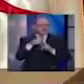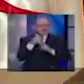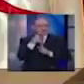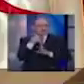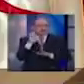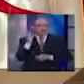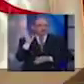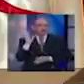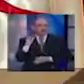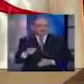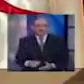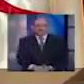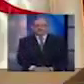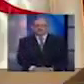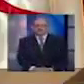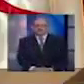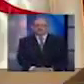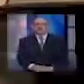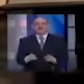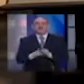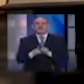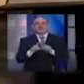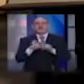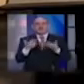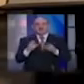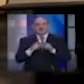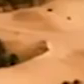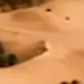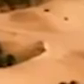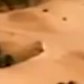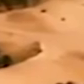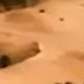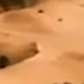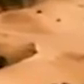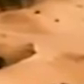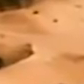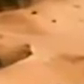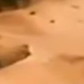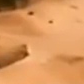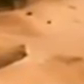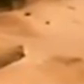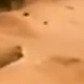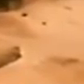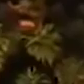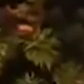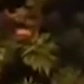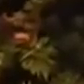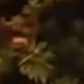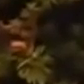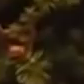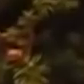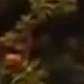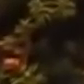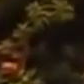nas, el andou blis. Hadou les Algériens ma tqdrch tkdeb alihom. Sur le plan économique, ce monsieur ne maîtrise